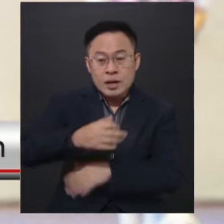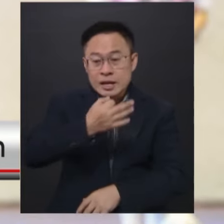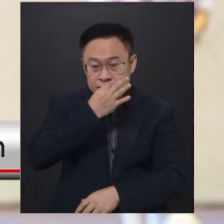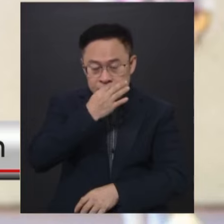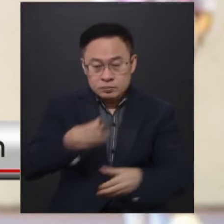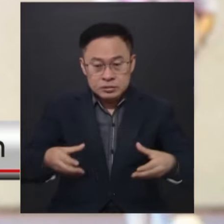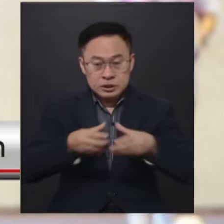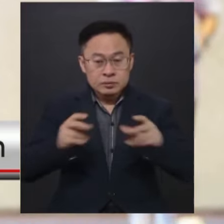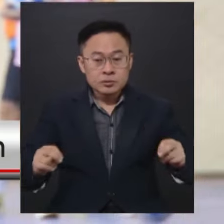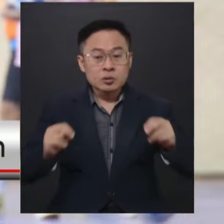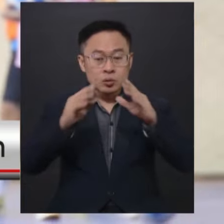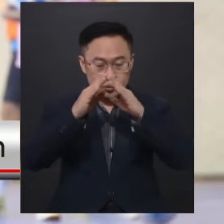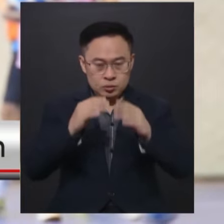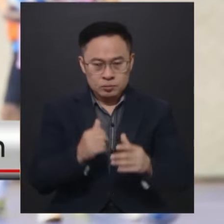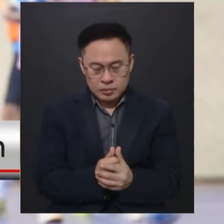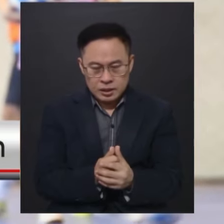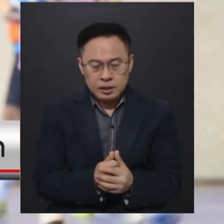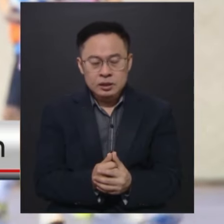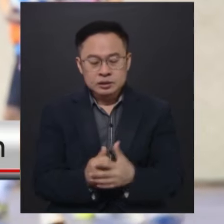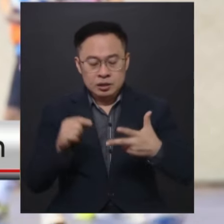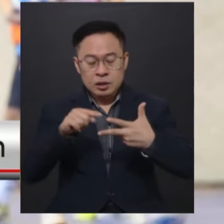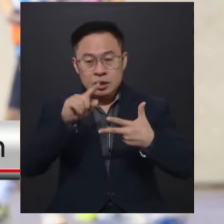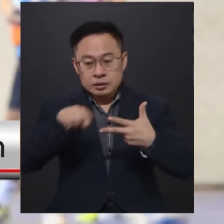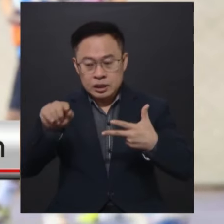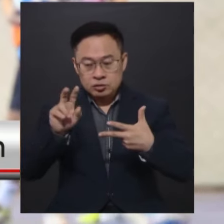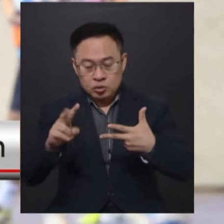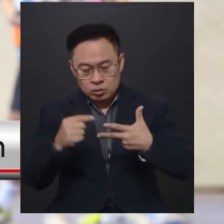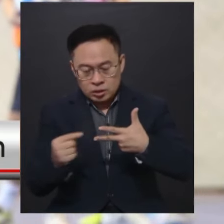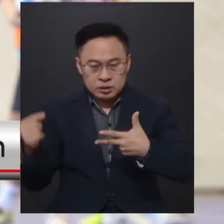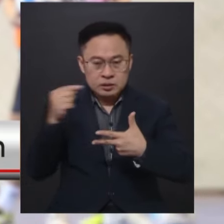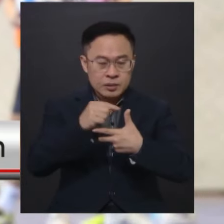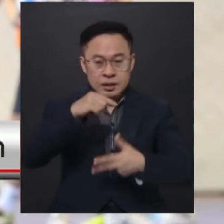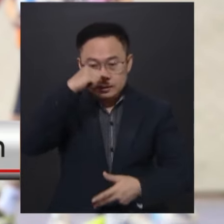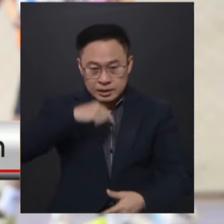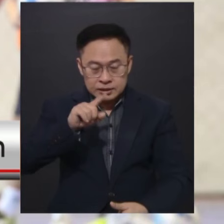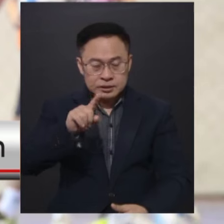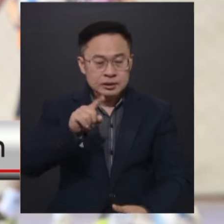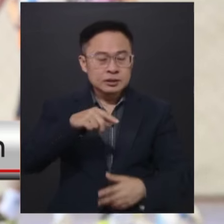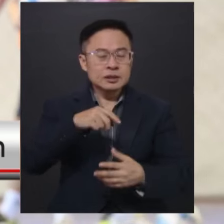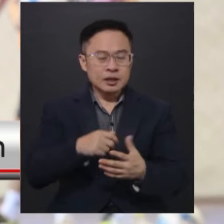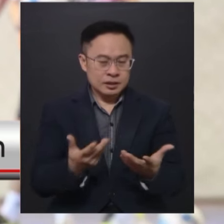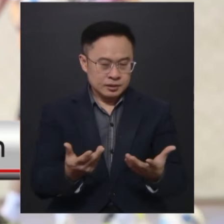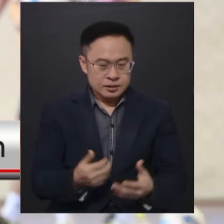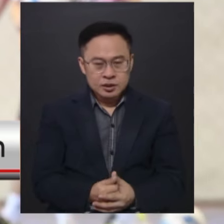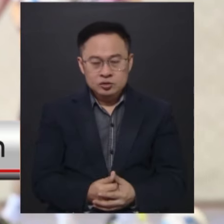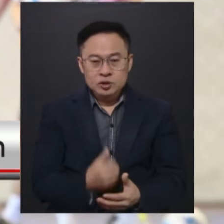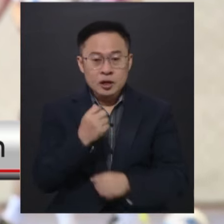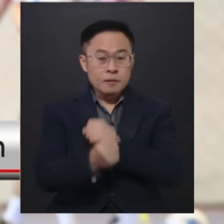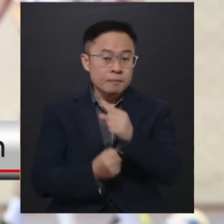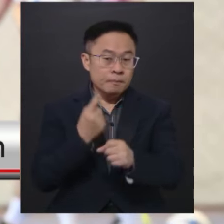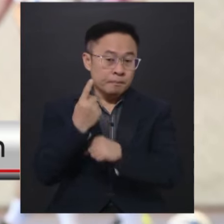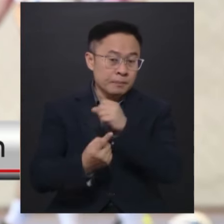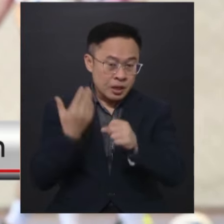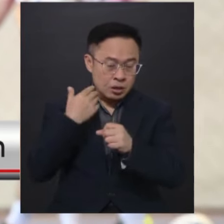กับนครปฐมยูไนเต็ดและช่วยให้ทีมเลื่อนชั้นขึ้นไทยลีกได้ใน 2ฤดูกาลที่แล้วส่วนฤดูกาลที่ผ่านมาครับก็พาทีมจบอันดับ